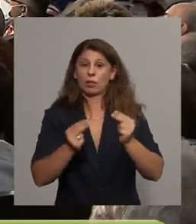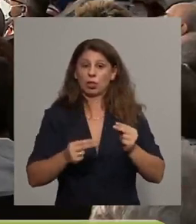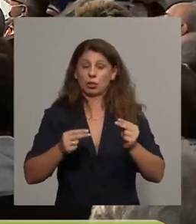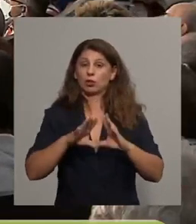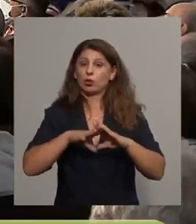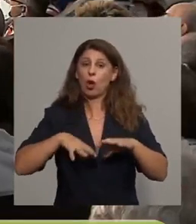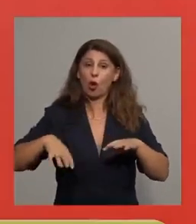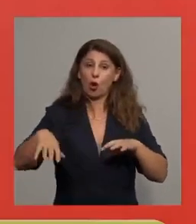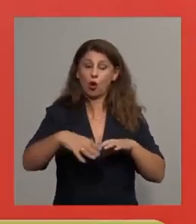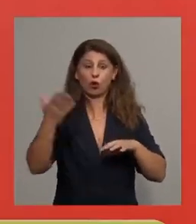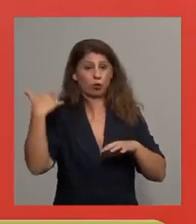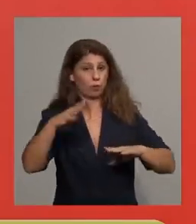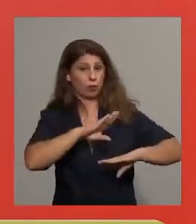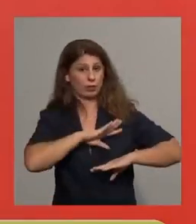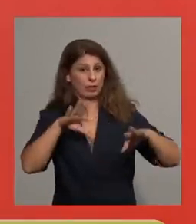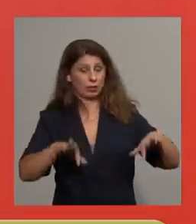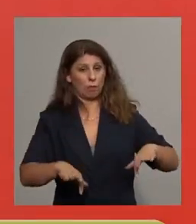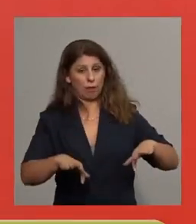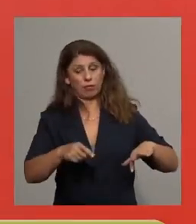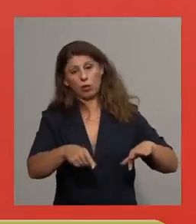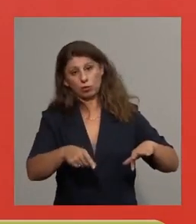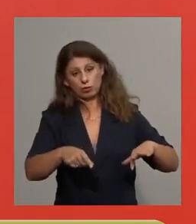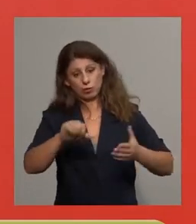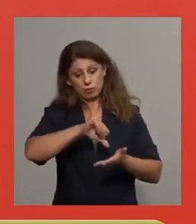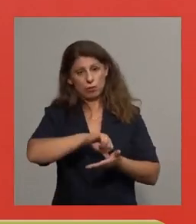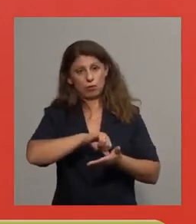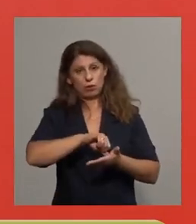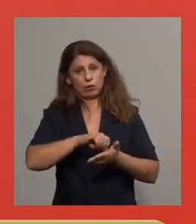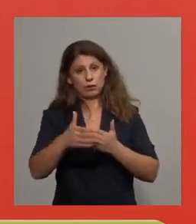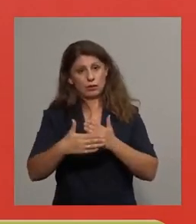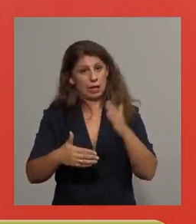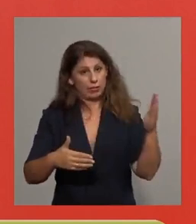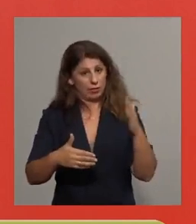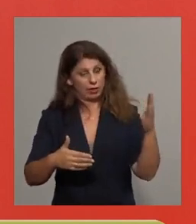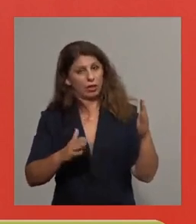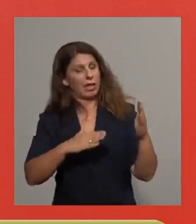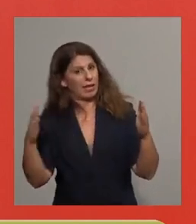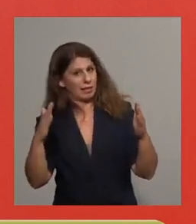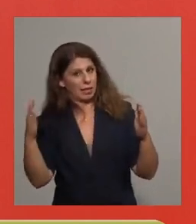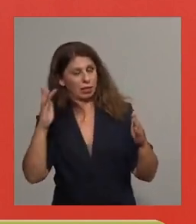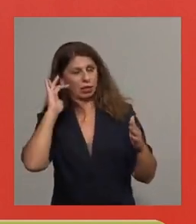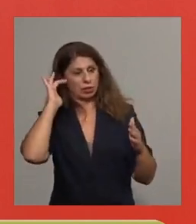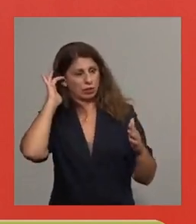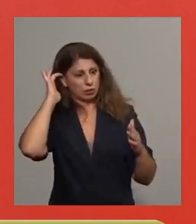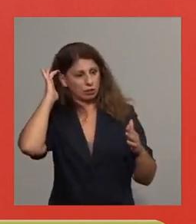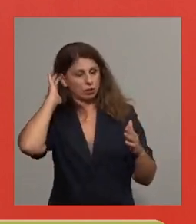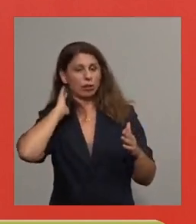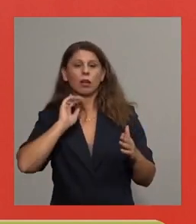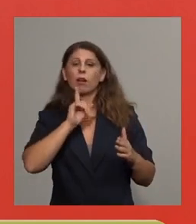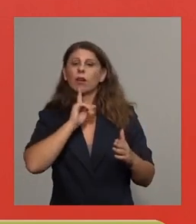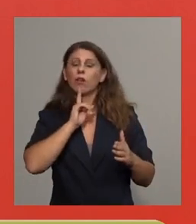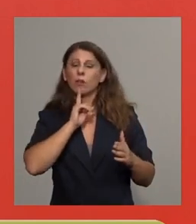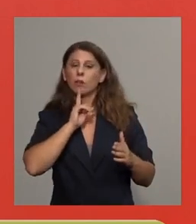χώρων των πρώην στρατοπέδων μέσα στην πόλη, στα δυτικά αλλά και στα ανατολικά, όπως το